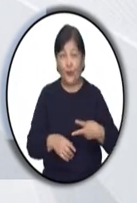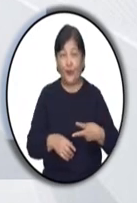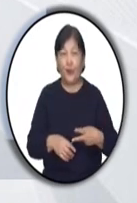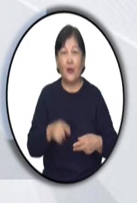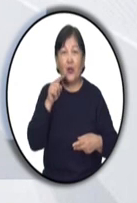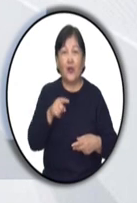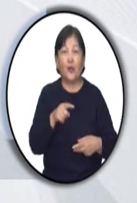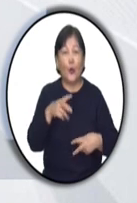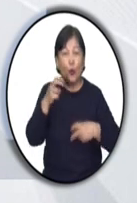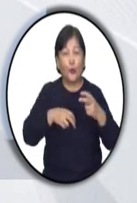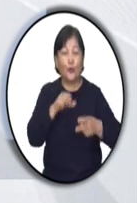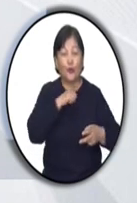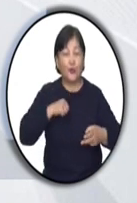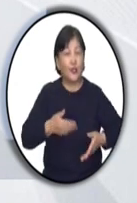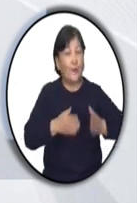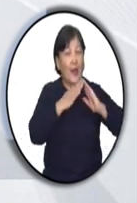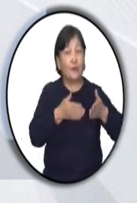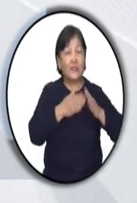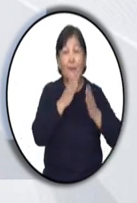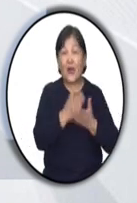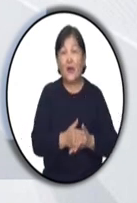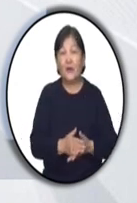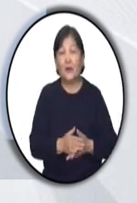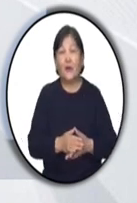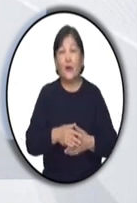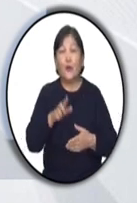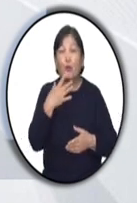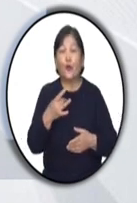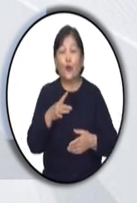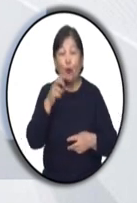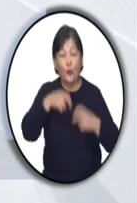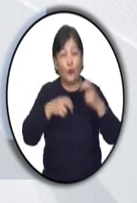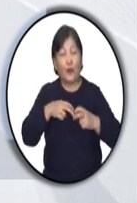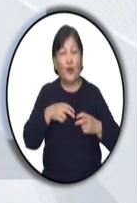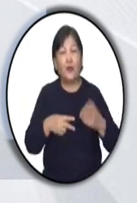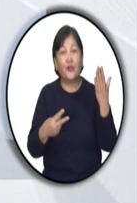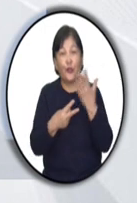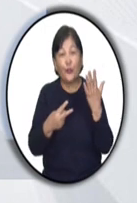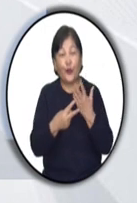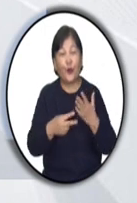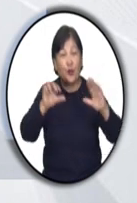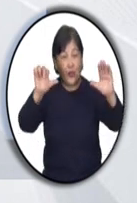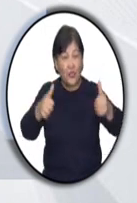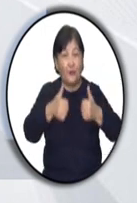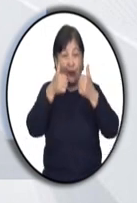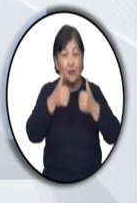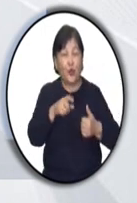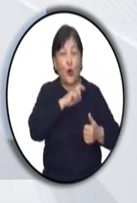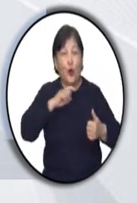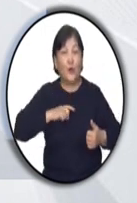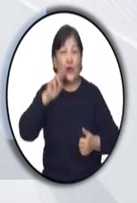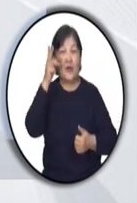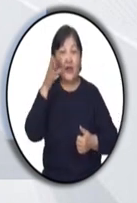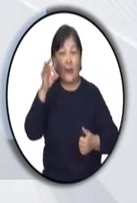байна. За дараагийн үедээр бол гол бүтээтгүүнийхээ үйлдвэрүүдийг байгуулж эхэлсэн байна. За тэгээ бүр ишээ үйлдвэрлэлийнхээ